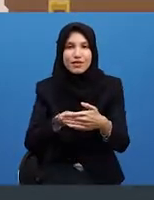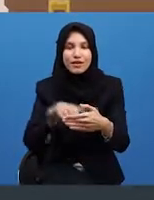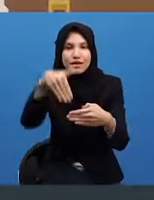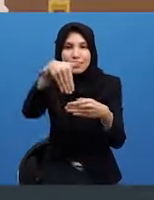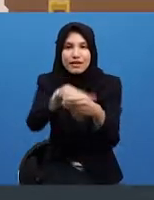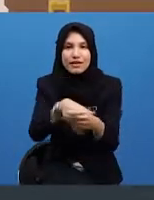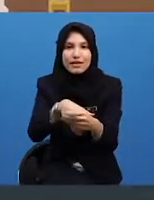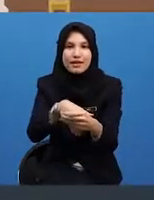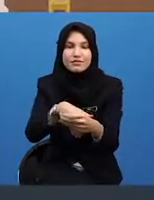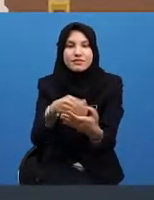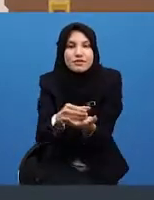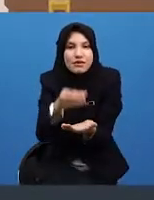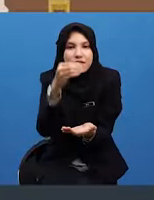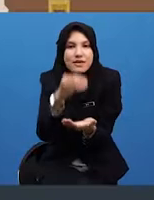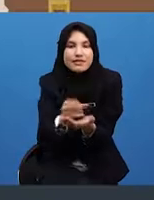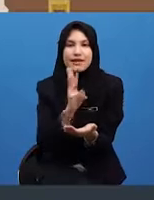segelas air.